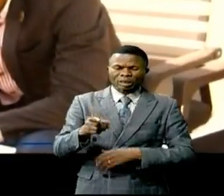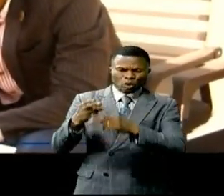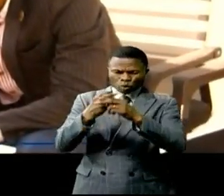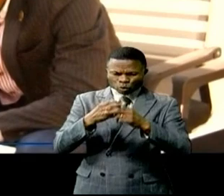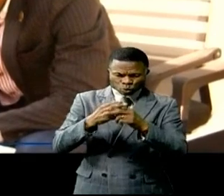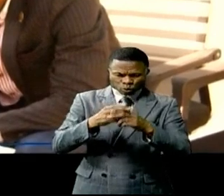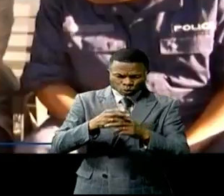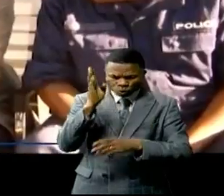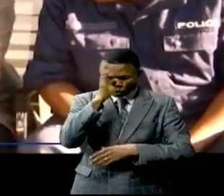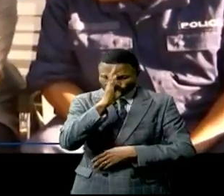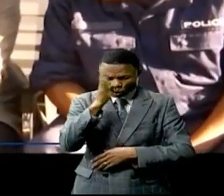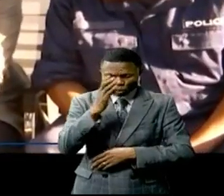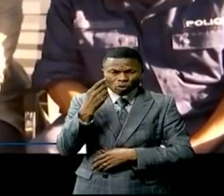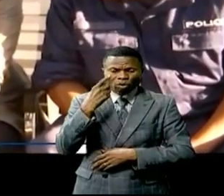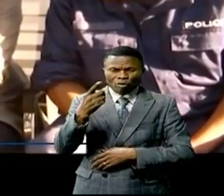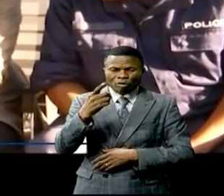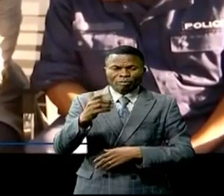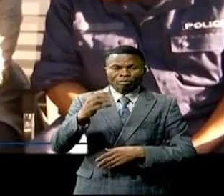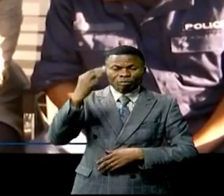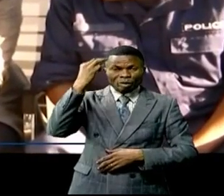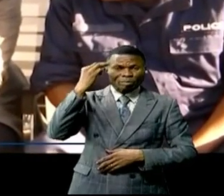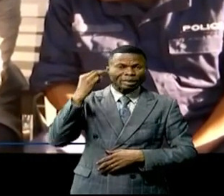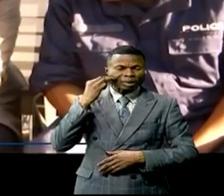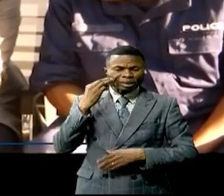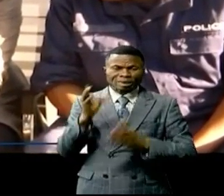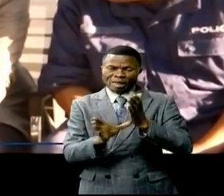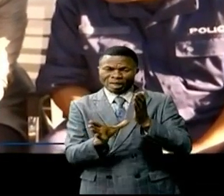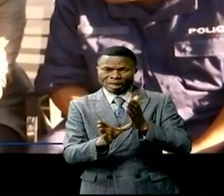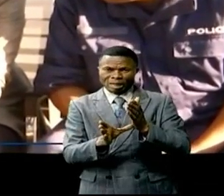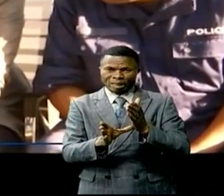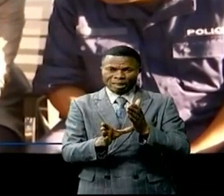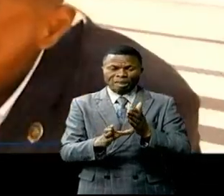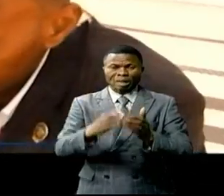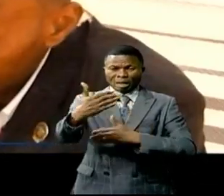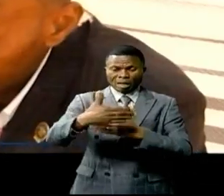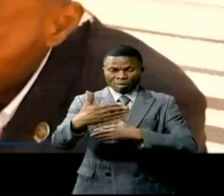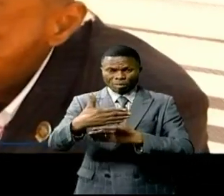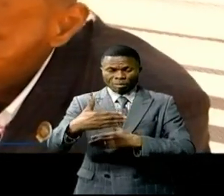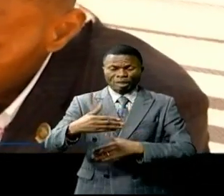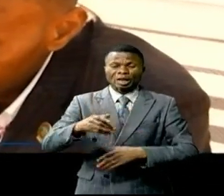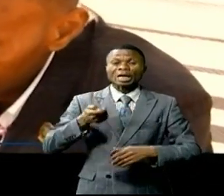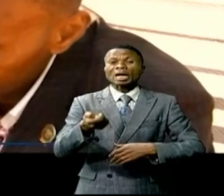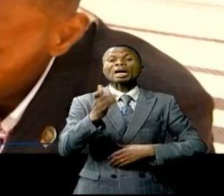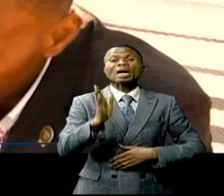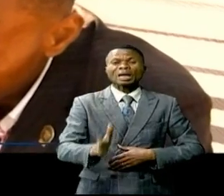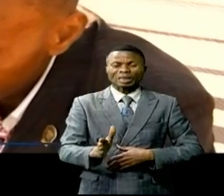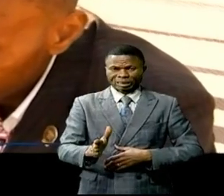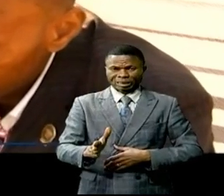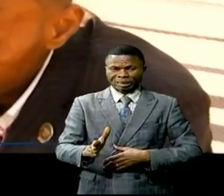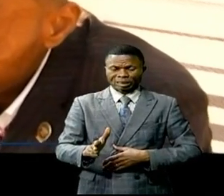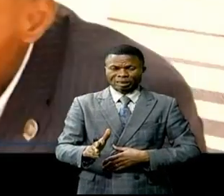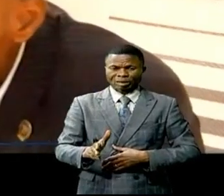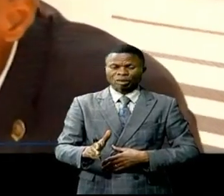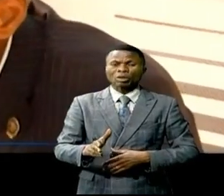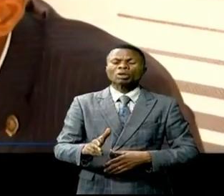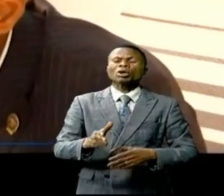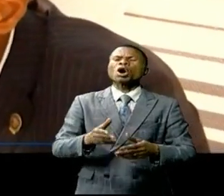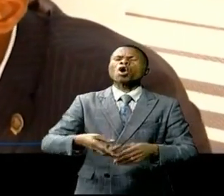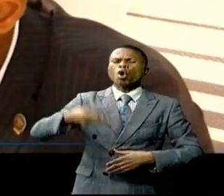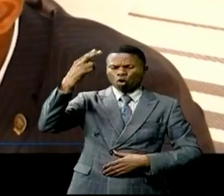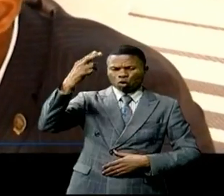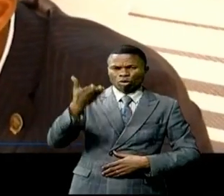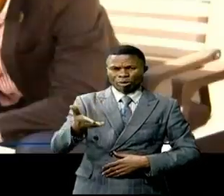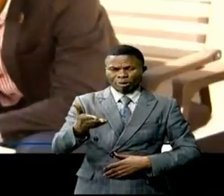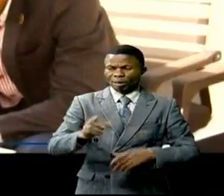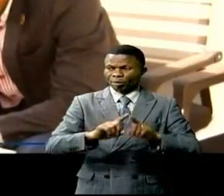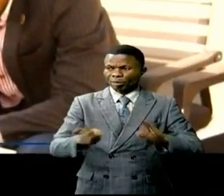nationale congolaise, le VPM F. Bassaïba Massoudi était en face d'un criminel récidivé diviste de grand chemin.